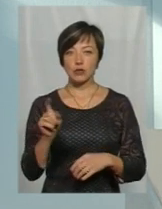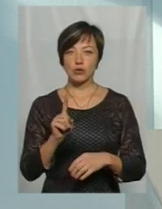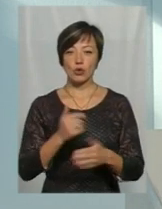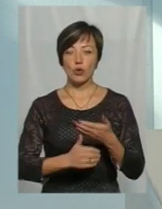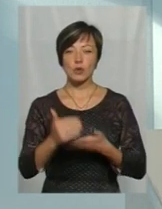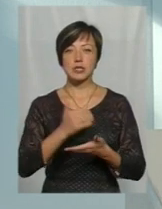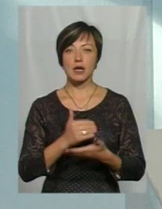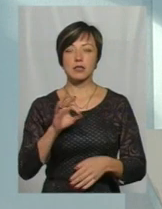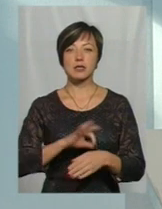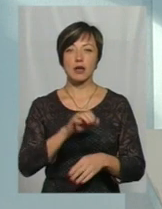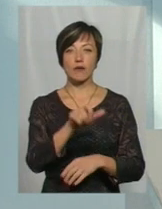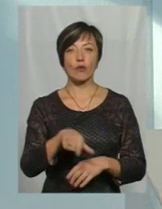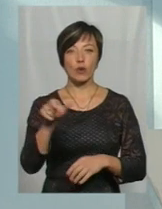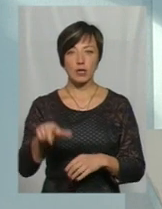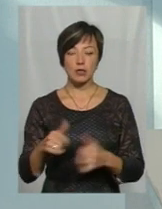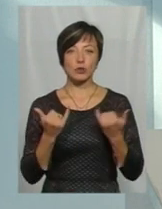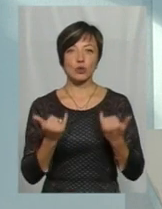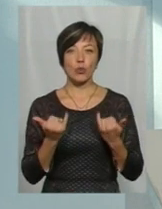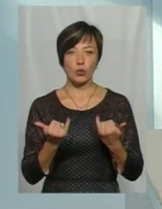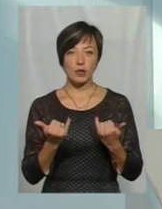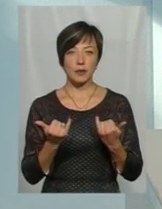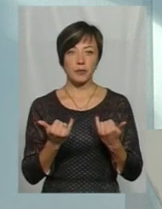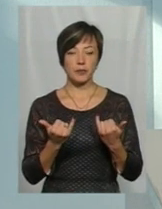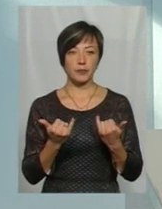останні захворілі сьогодні